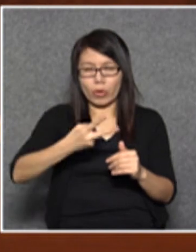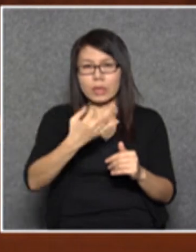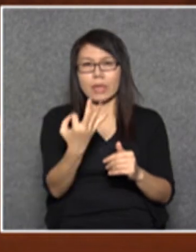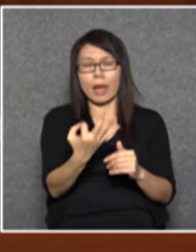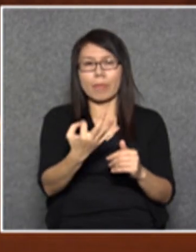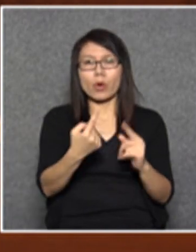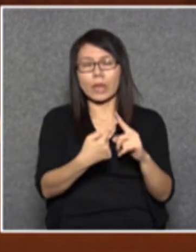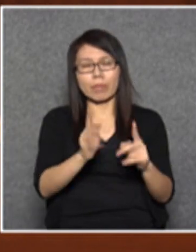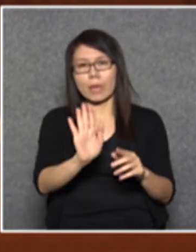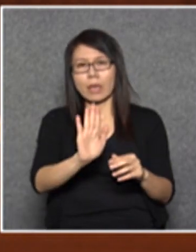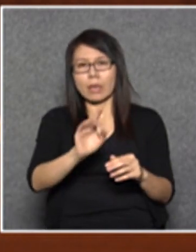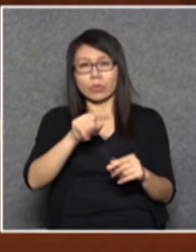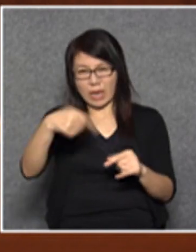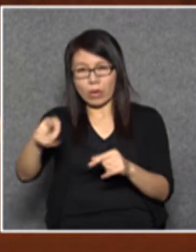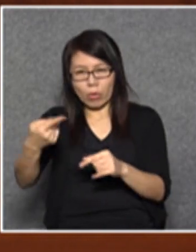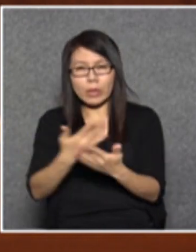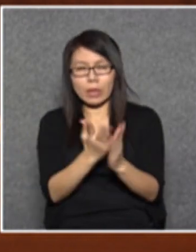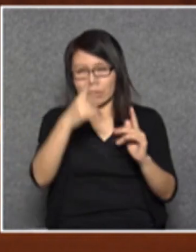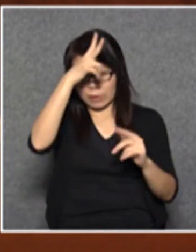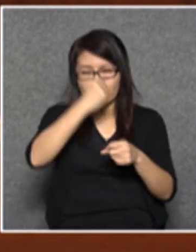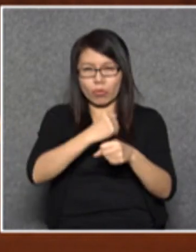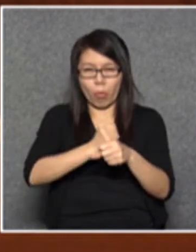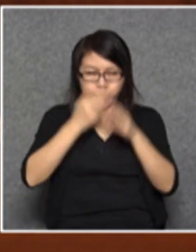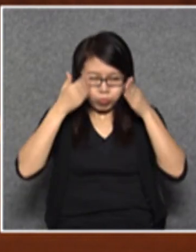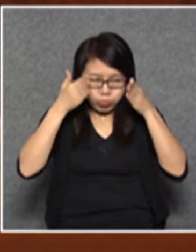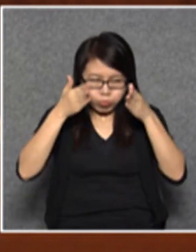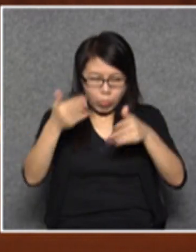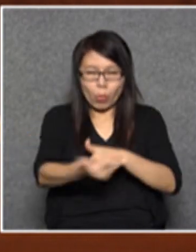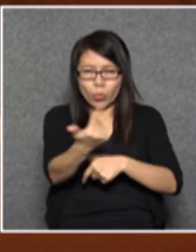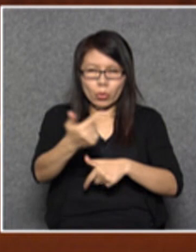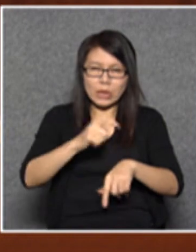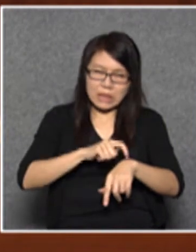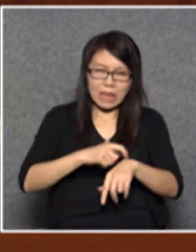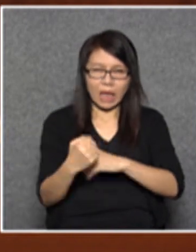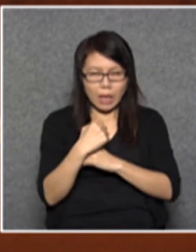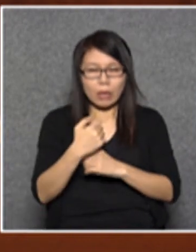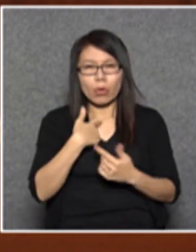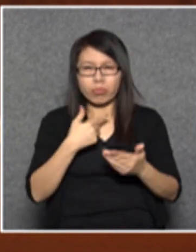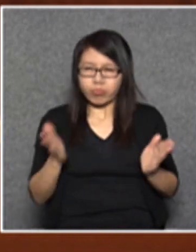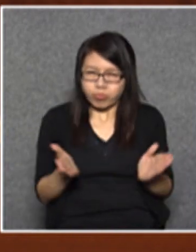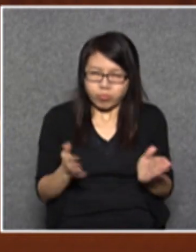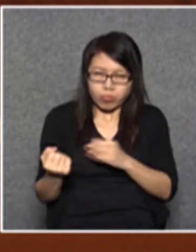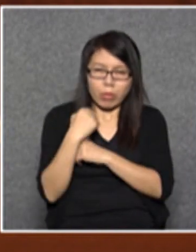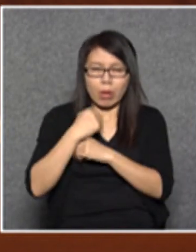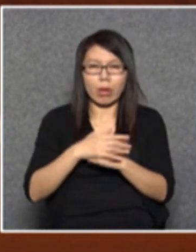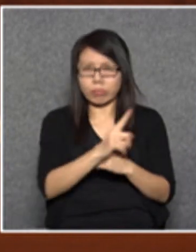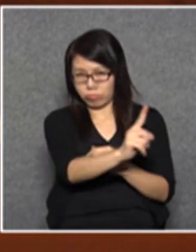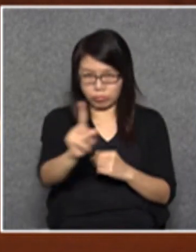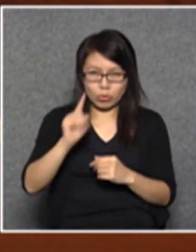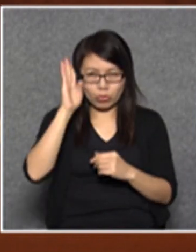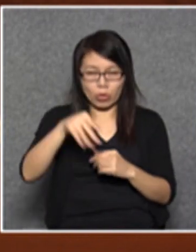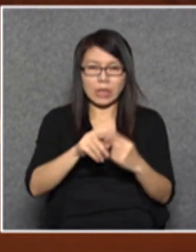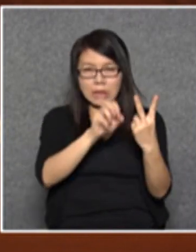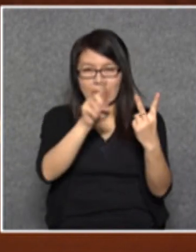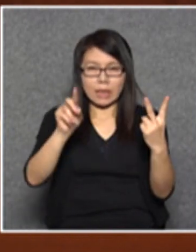量嘅精力同埋時間。咁雖然我哋好大力去推動我哋每個人都想2017年去普